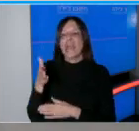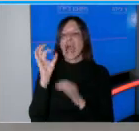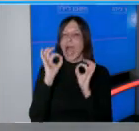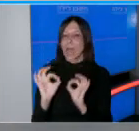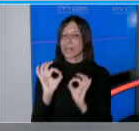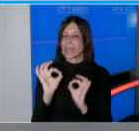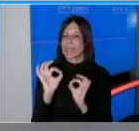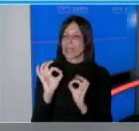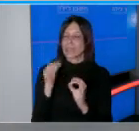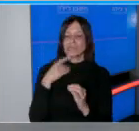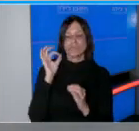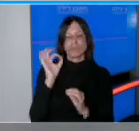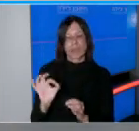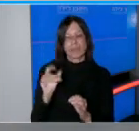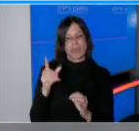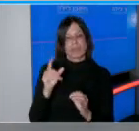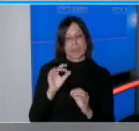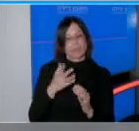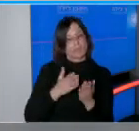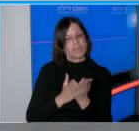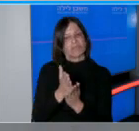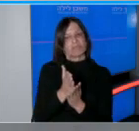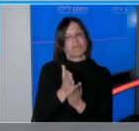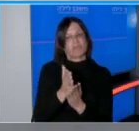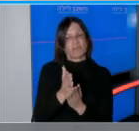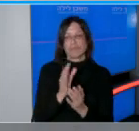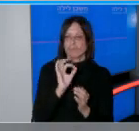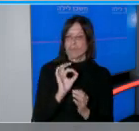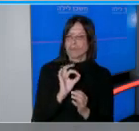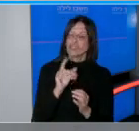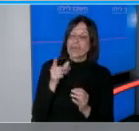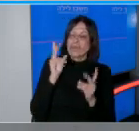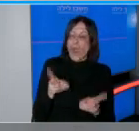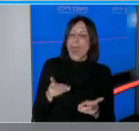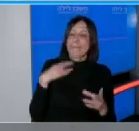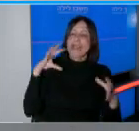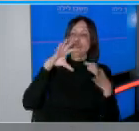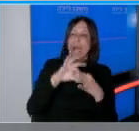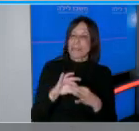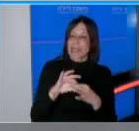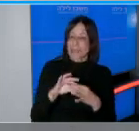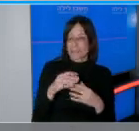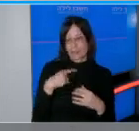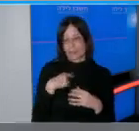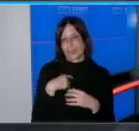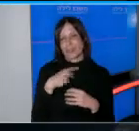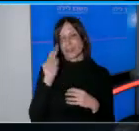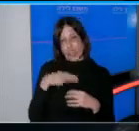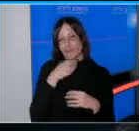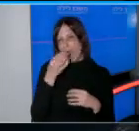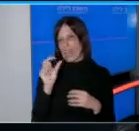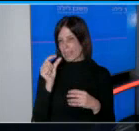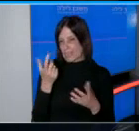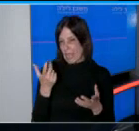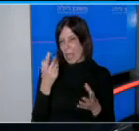אמיתית, אותנטית, שהם יכלו גם להתחבר אליה. אז אני חושבת שלפחות... יש לי עוד שאלה